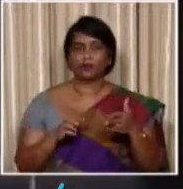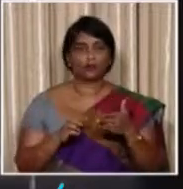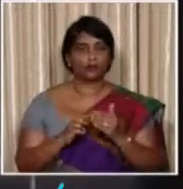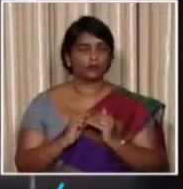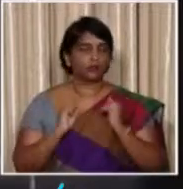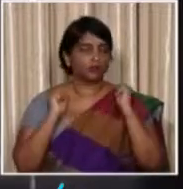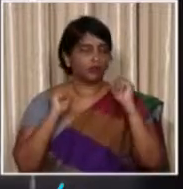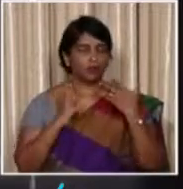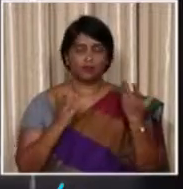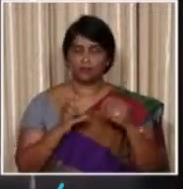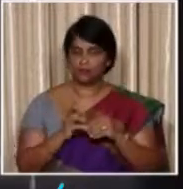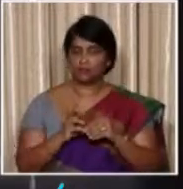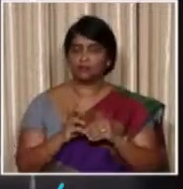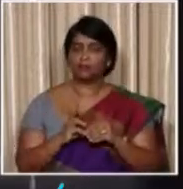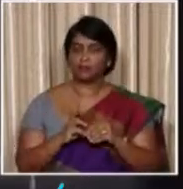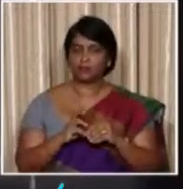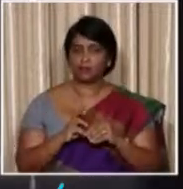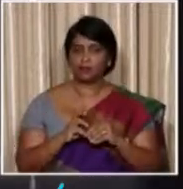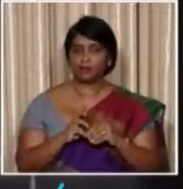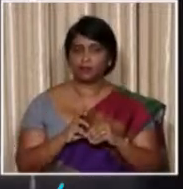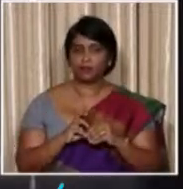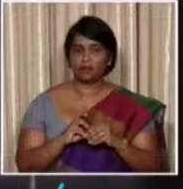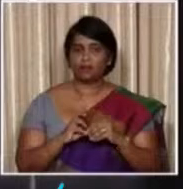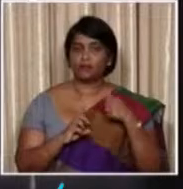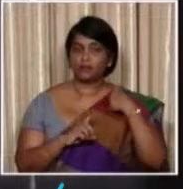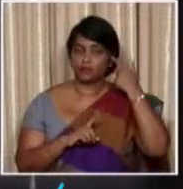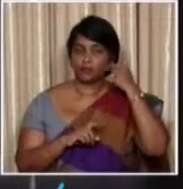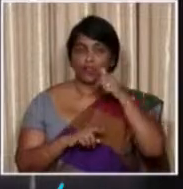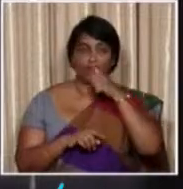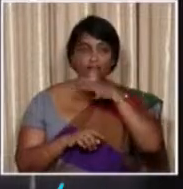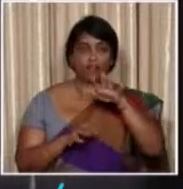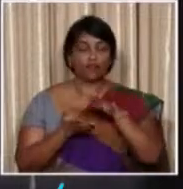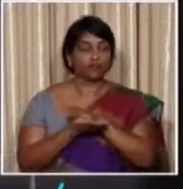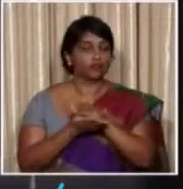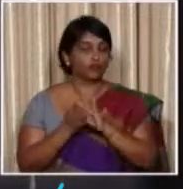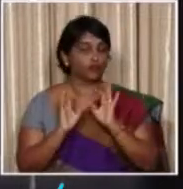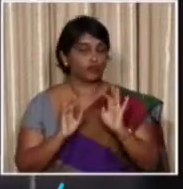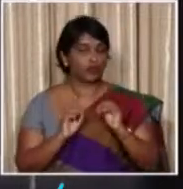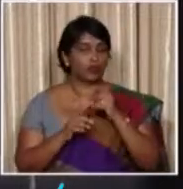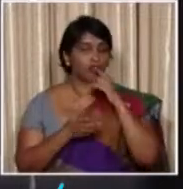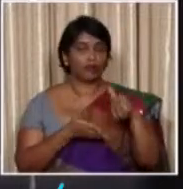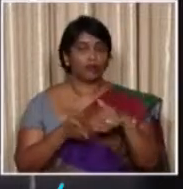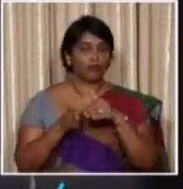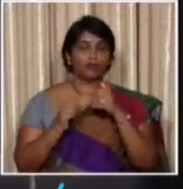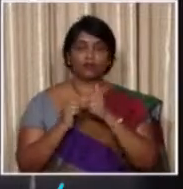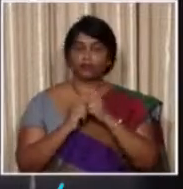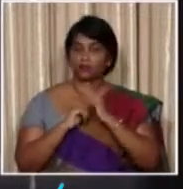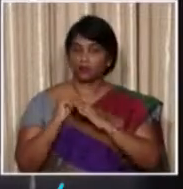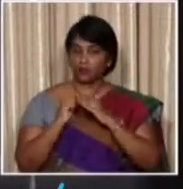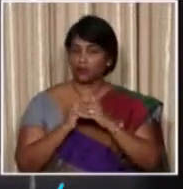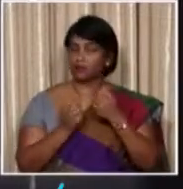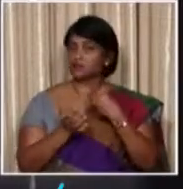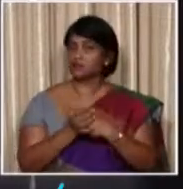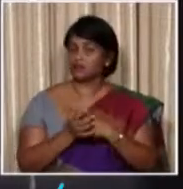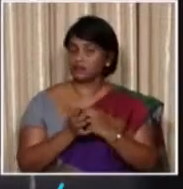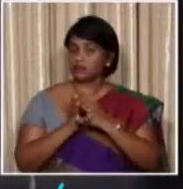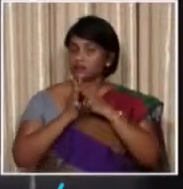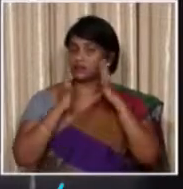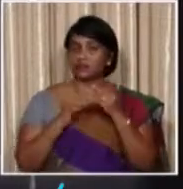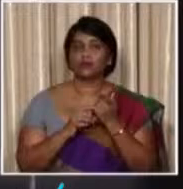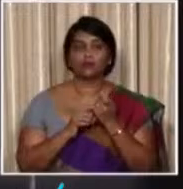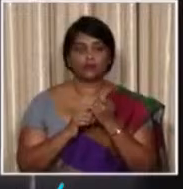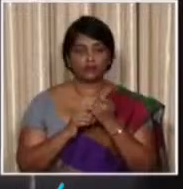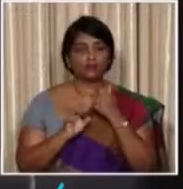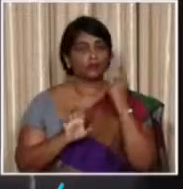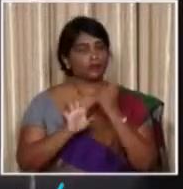හරිය සූදානම් වෙලා නැහැ. අපි දන්නවා වැව් සූදානම් කිරීම වාරි මාර්ග පද්ධති නඩත්තු කිරීමට විශාල මුදලක්